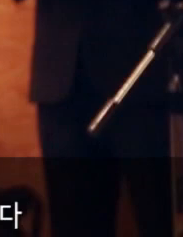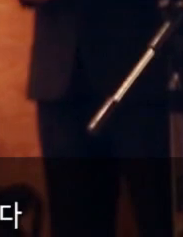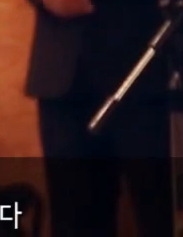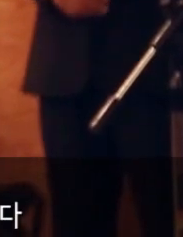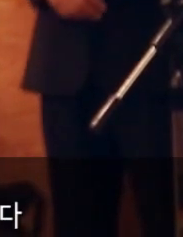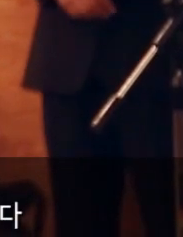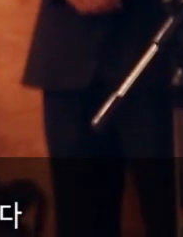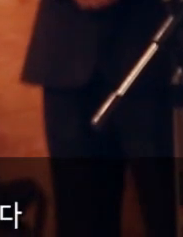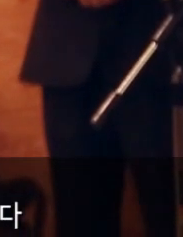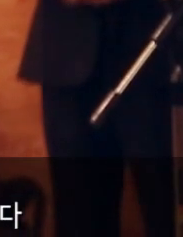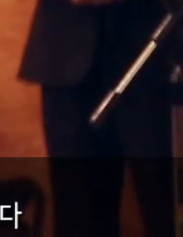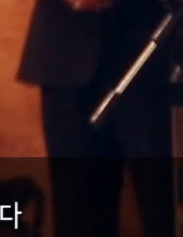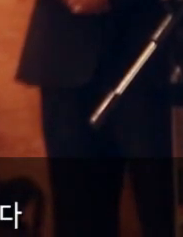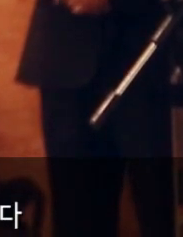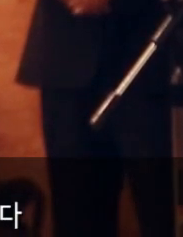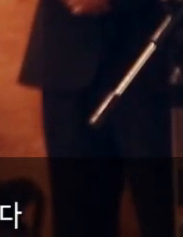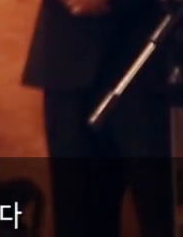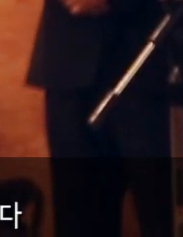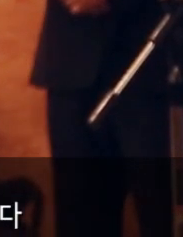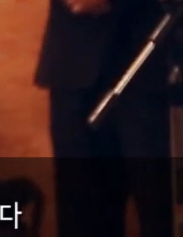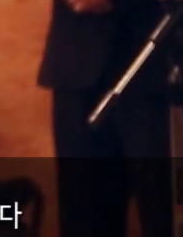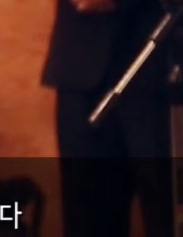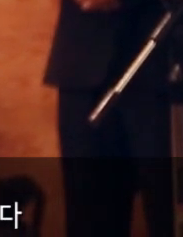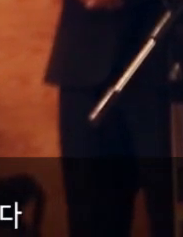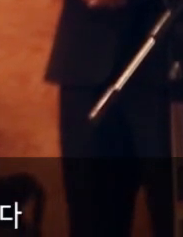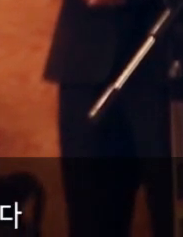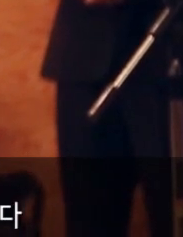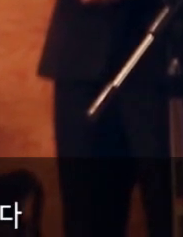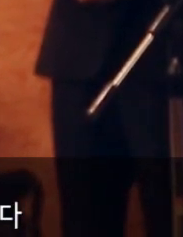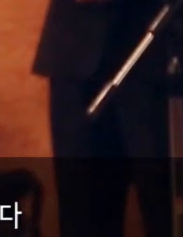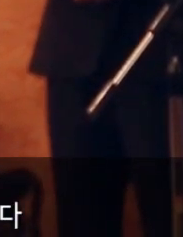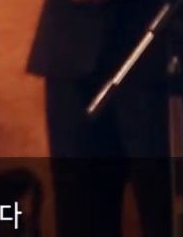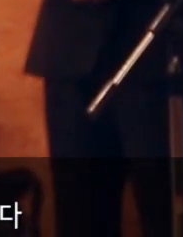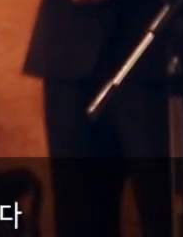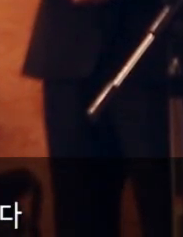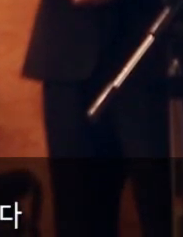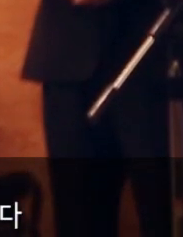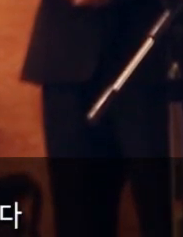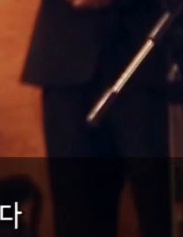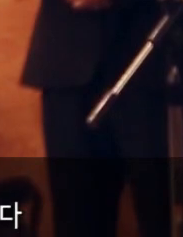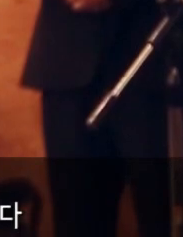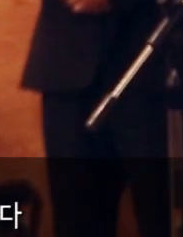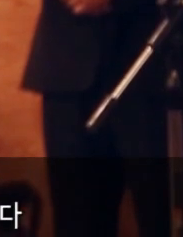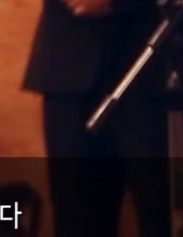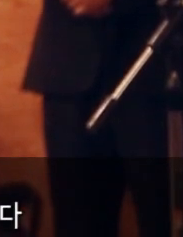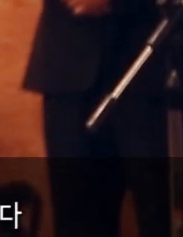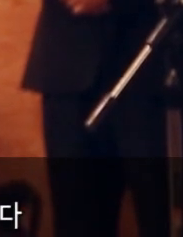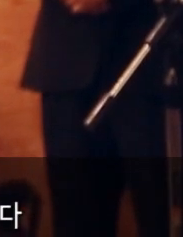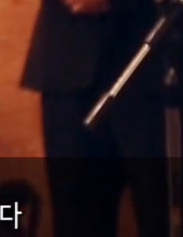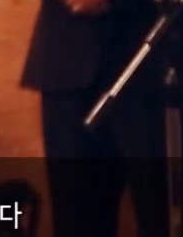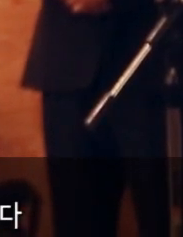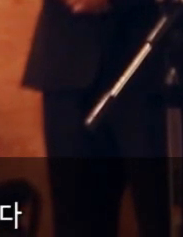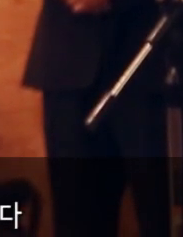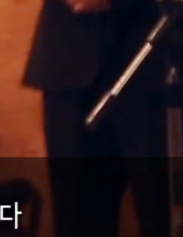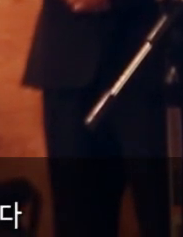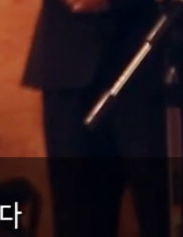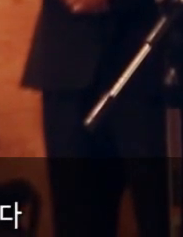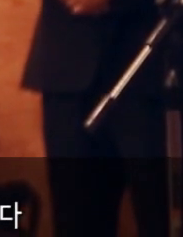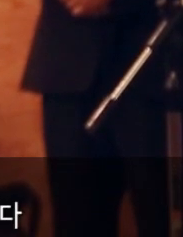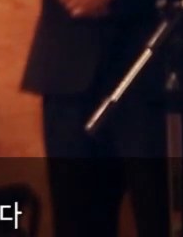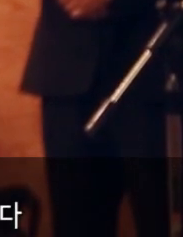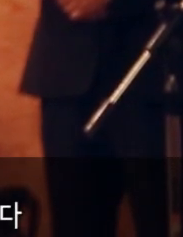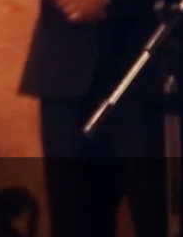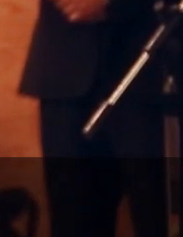이런 주변 국들이 보다 많은 이익을 얻어 나가는 데 있어서 중요한 결정적 요소가 바로 한반도의